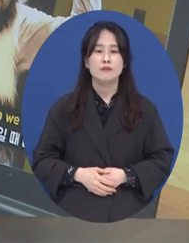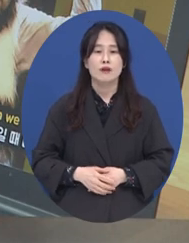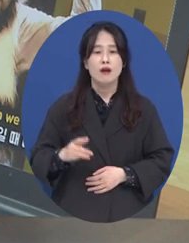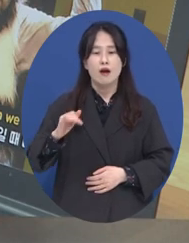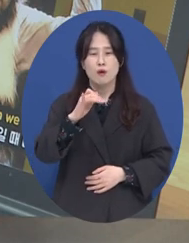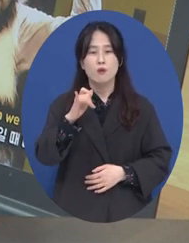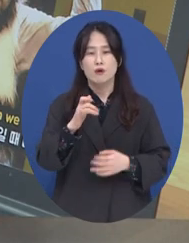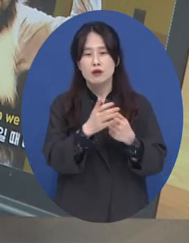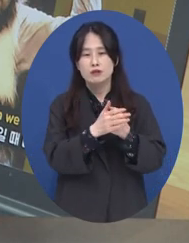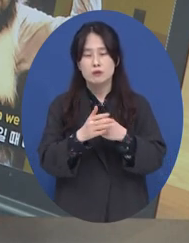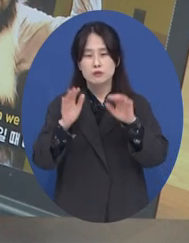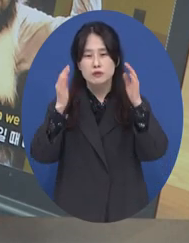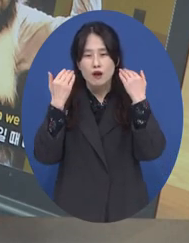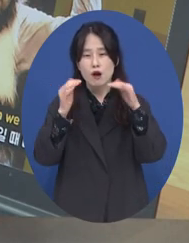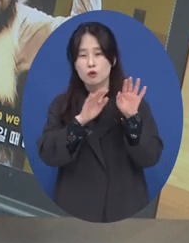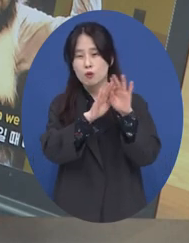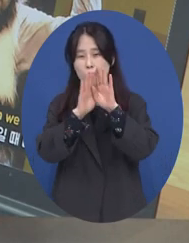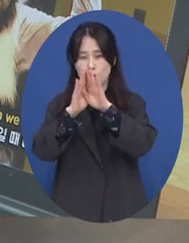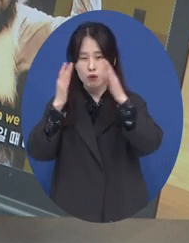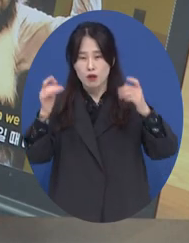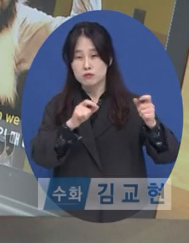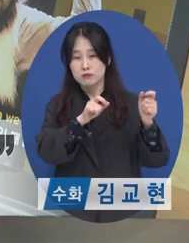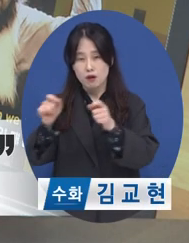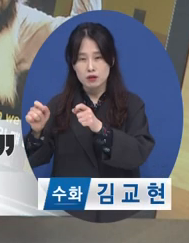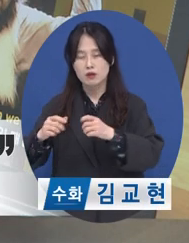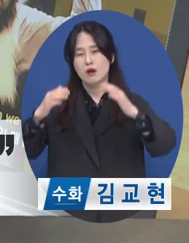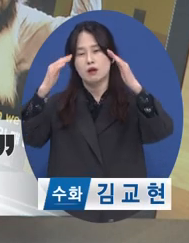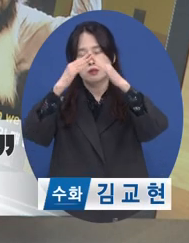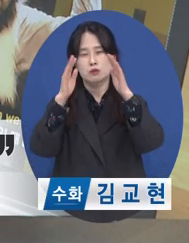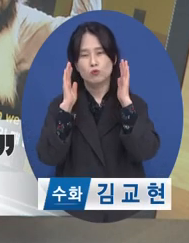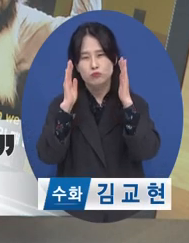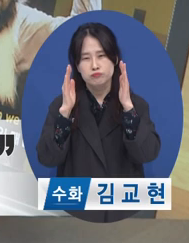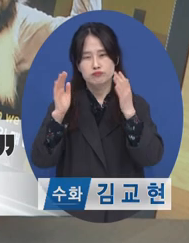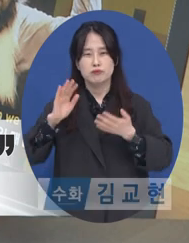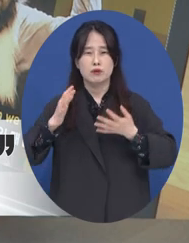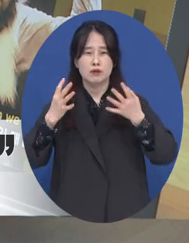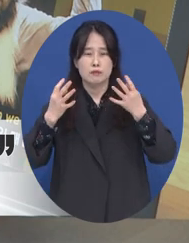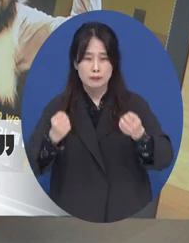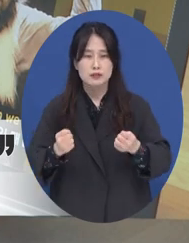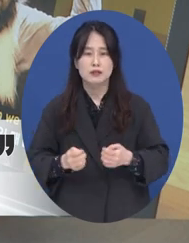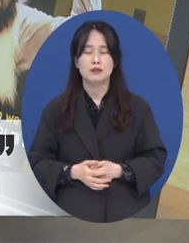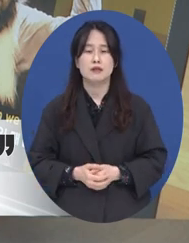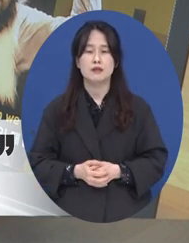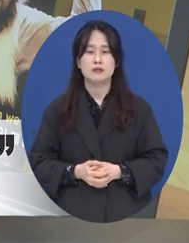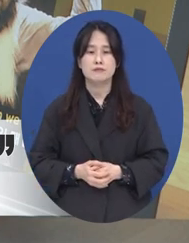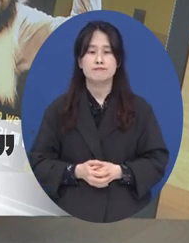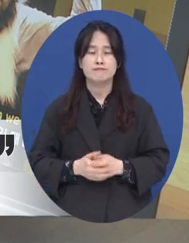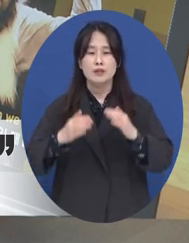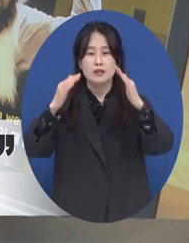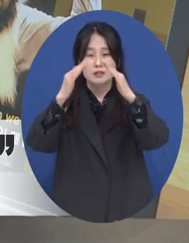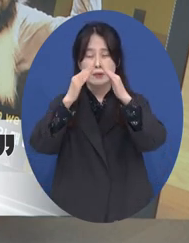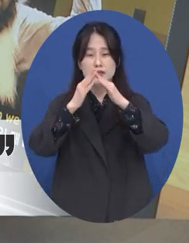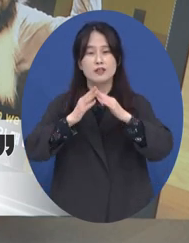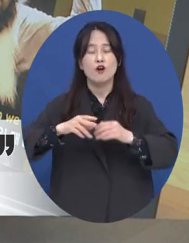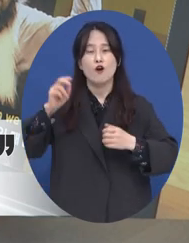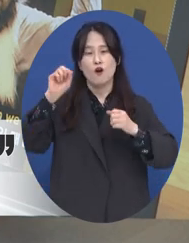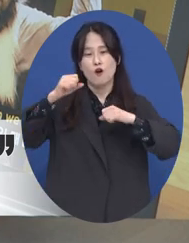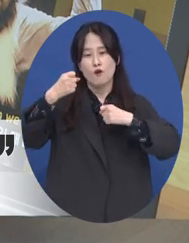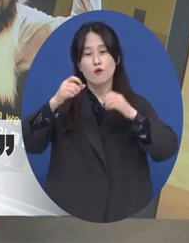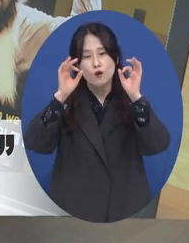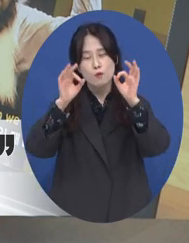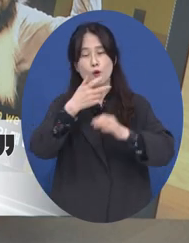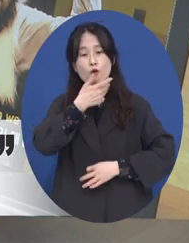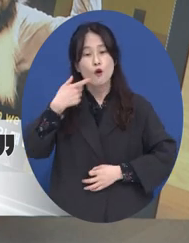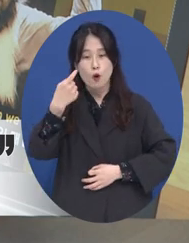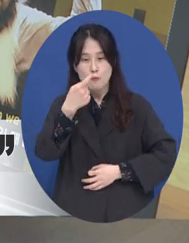쿠론 알고 탓에 학교 계약이 연기되면서 집에서 공부하는 학생들이 많은데요 경기도가 집에서 뮤지컬을 보며